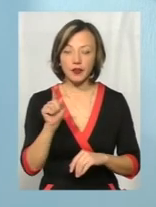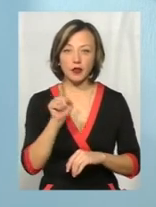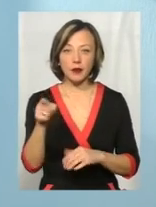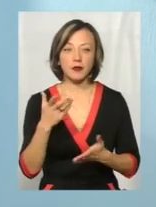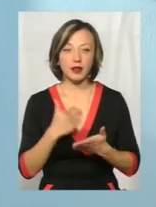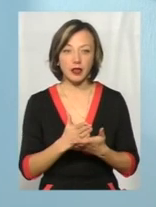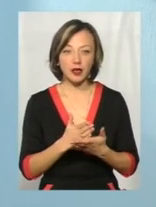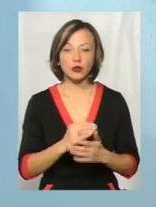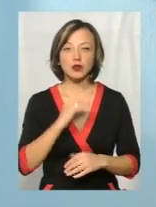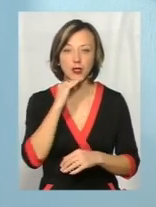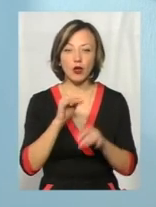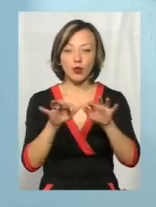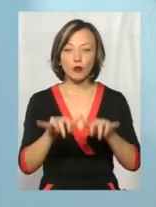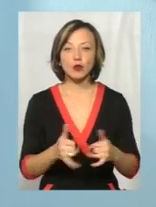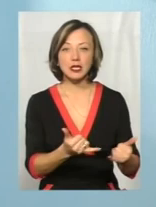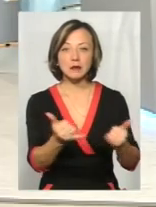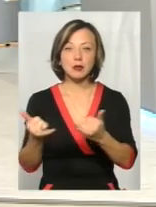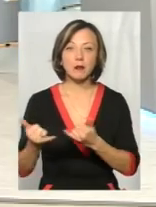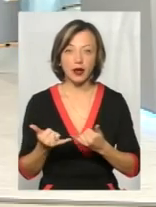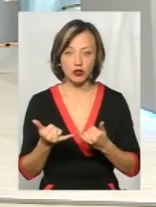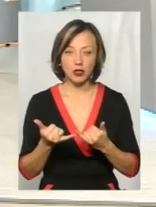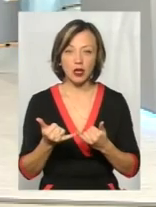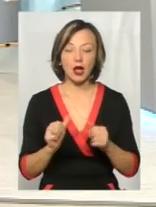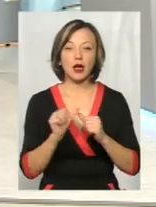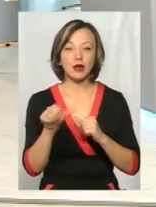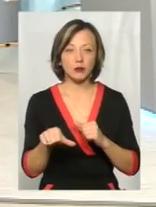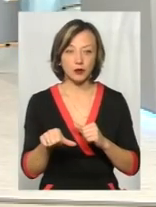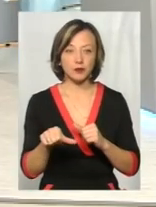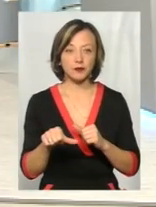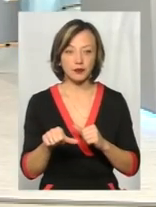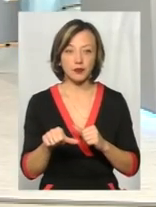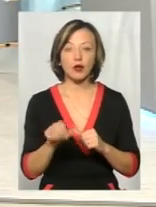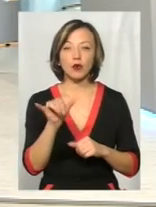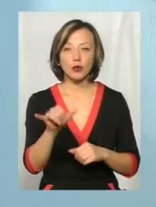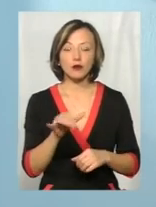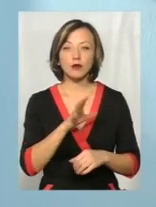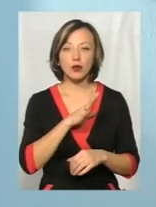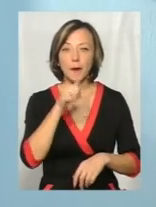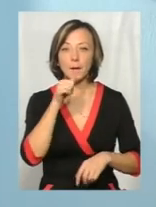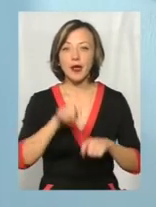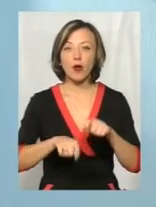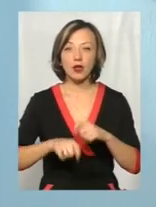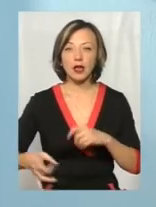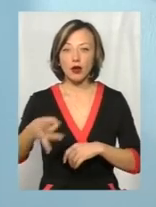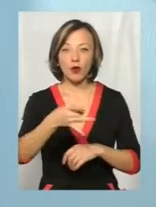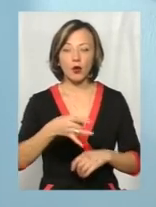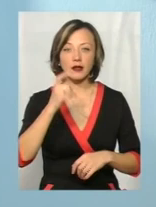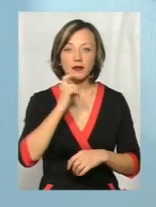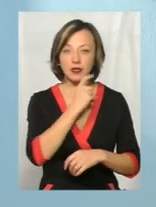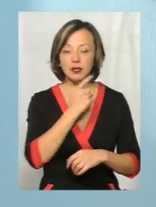є достатнє комп'ютерне забезпечення. Вони були в пілотних регіонах. Так, вони були в пілотних регіонах, наприклад, Вінницька